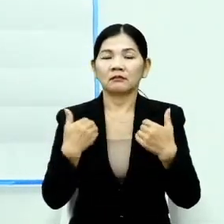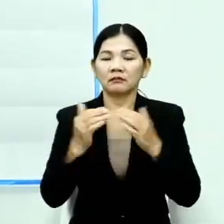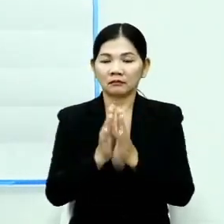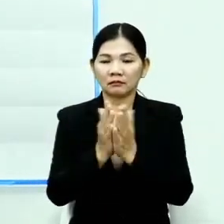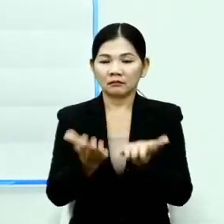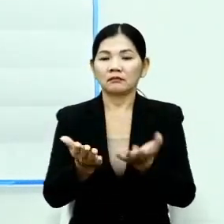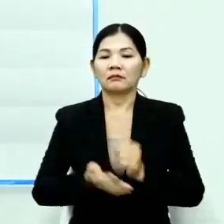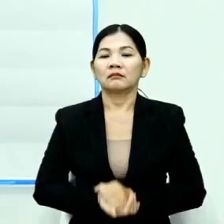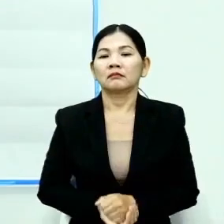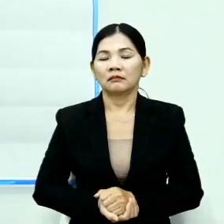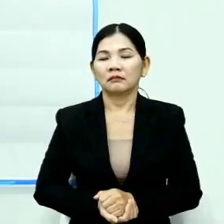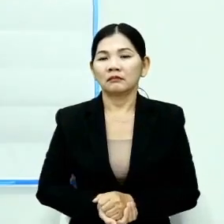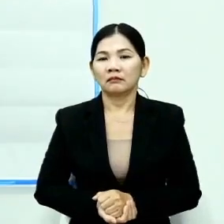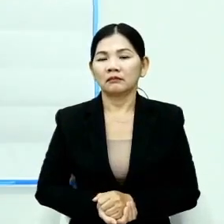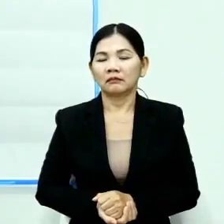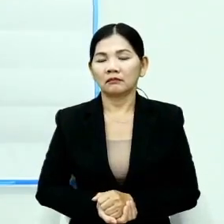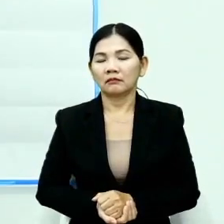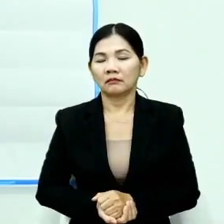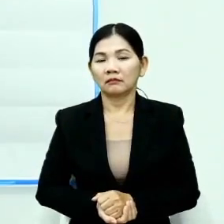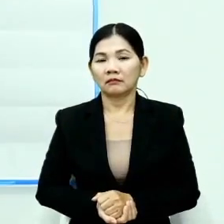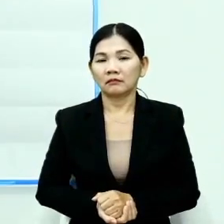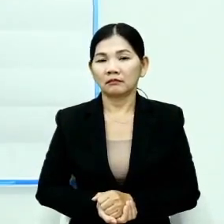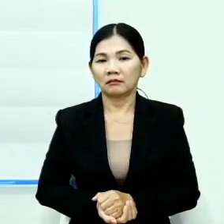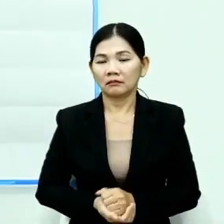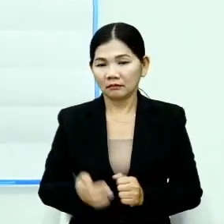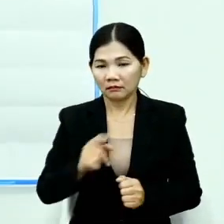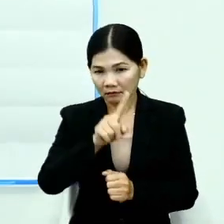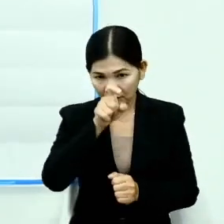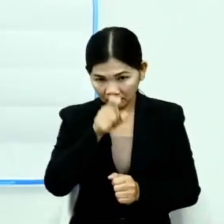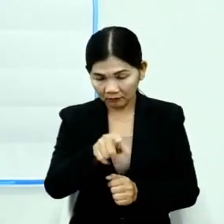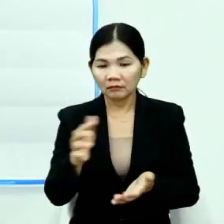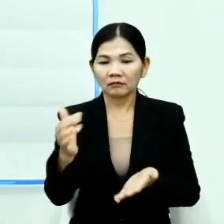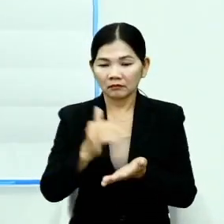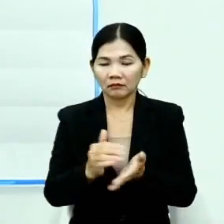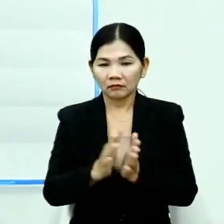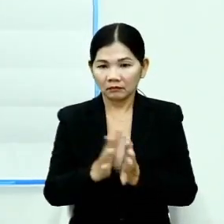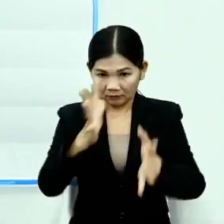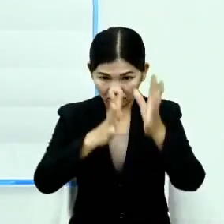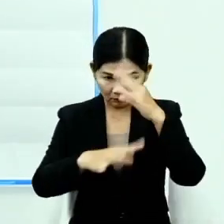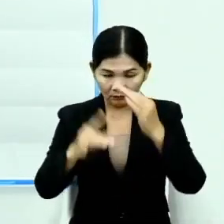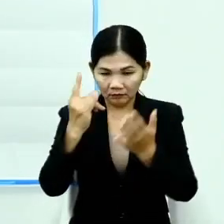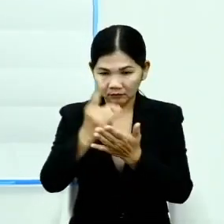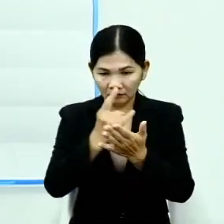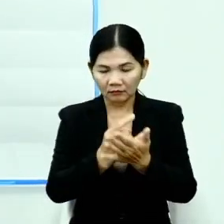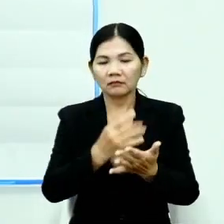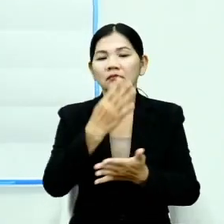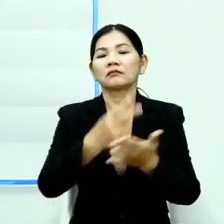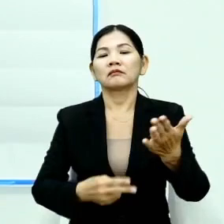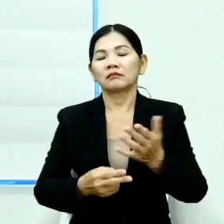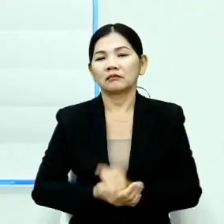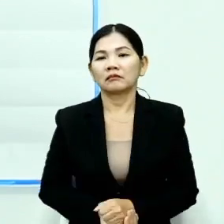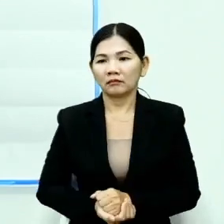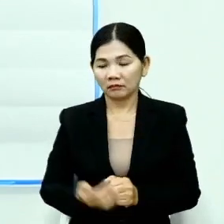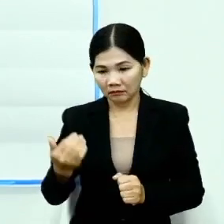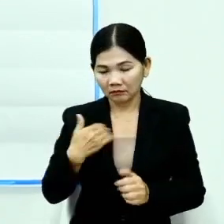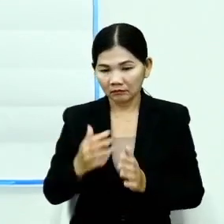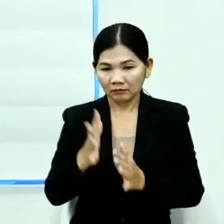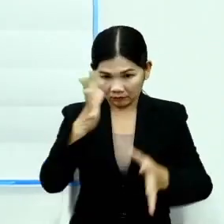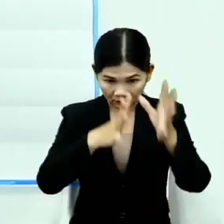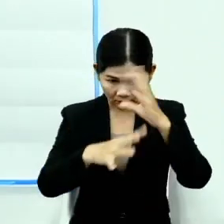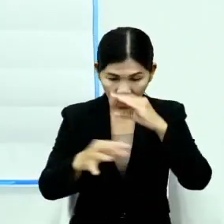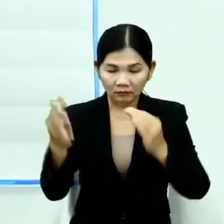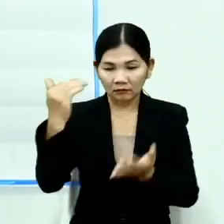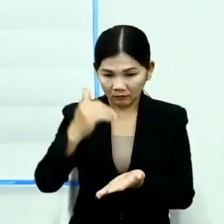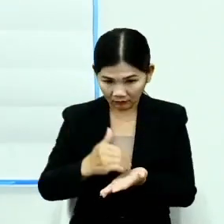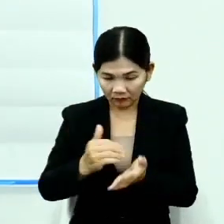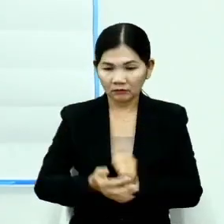ងសិភៅសិក្សាគោលរបស់យើងហើយឥឡូវអ្នកគ្រូសួរកូនឡើងវិញតើថ្ងៃនេះយើងរៀនមេរៀនអ្វីដែរកូនចាគឺរៀនសាស